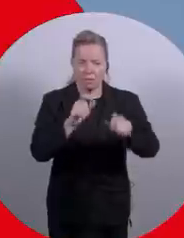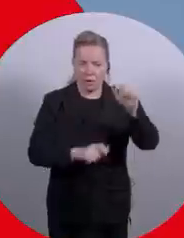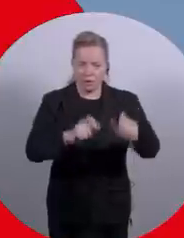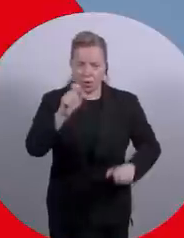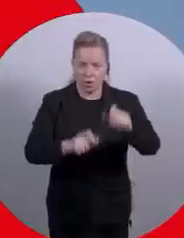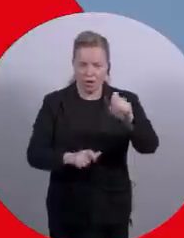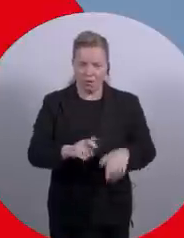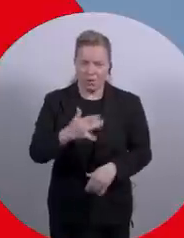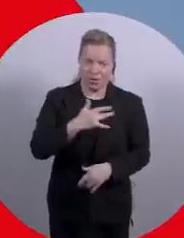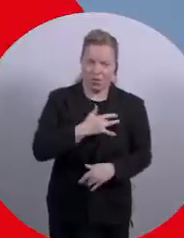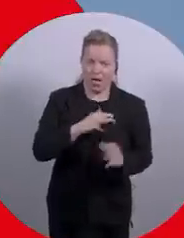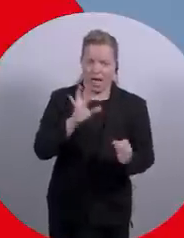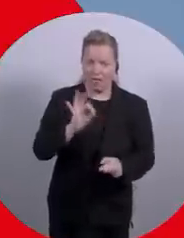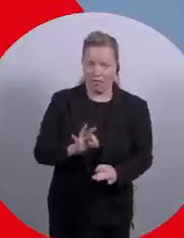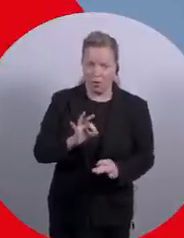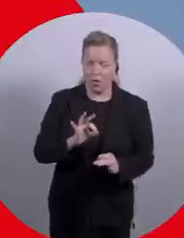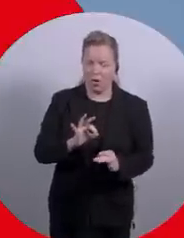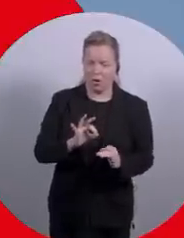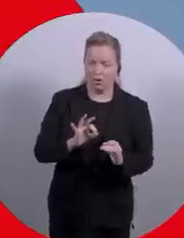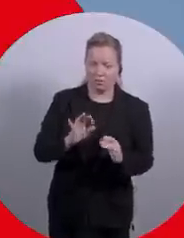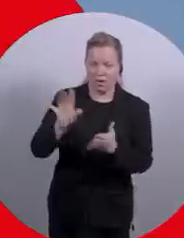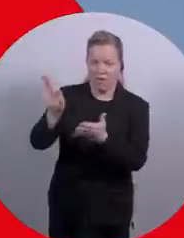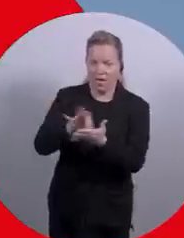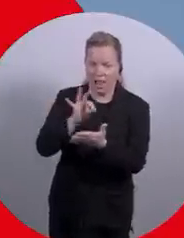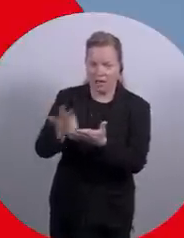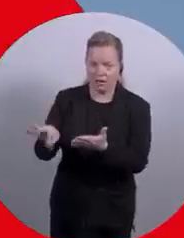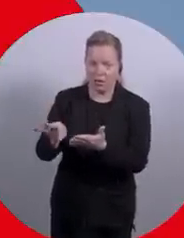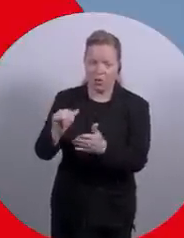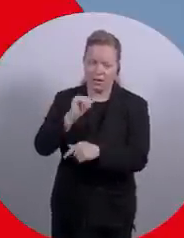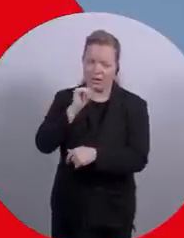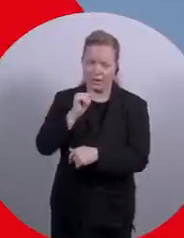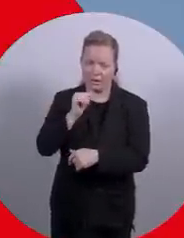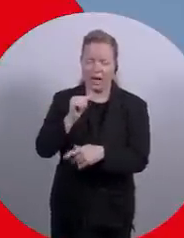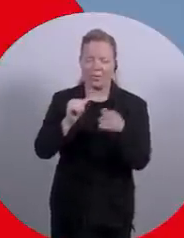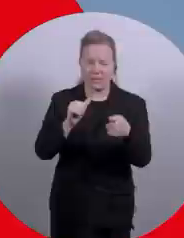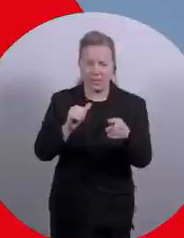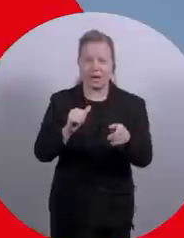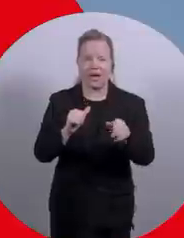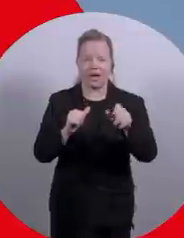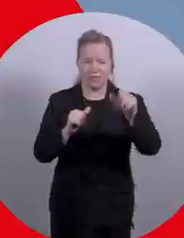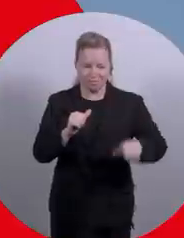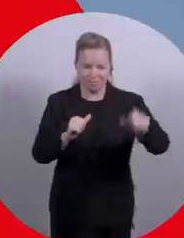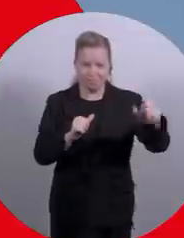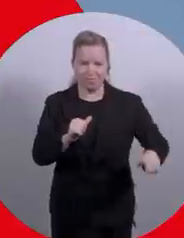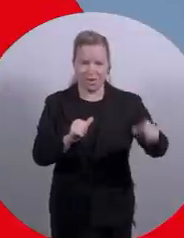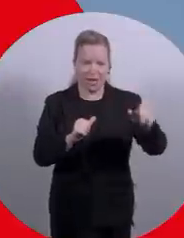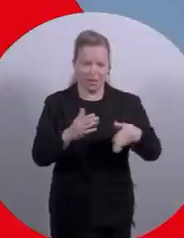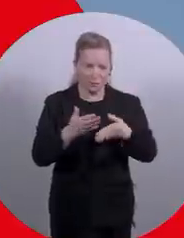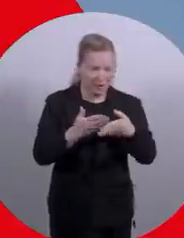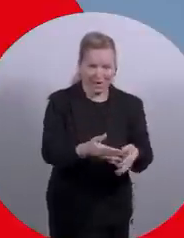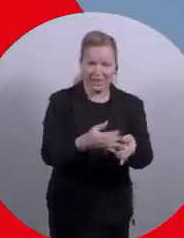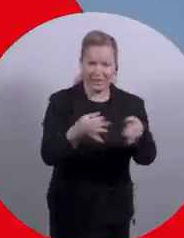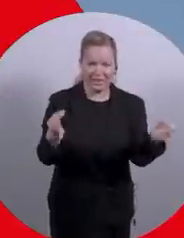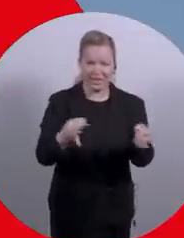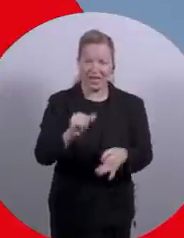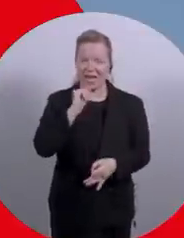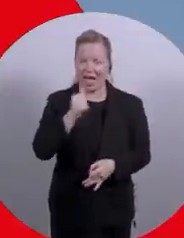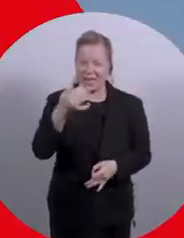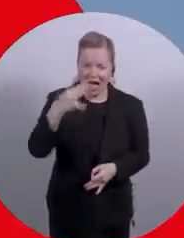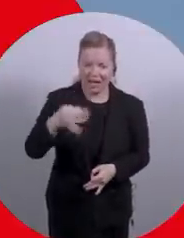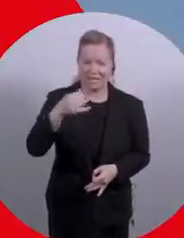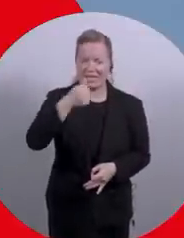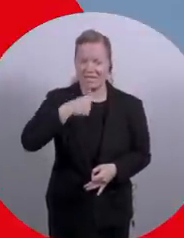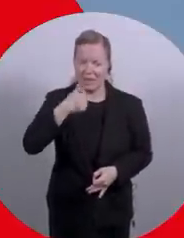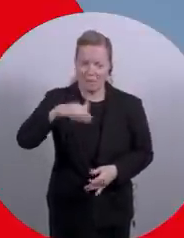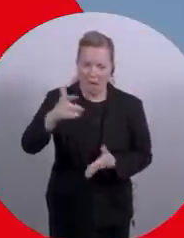Arsch im FPÖ geführt haben oder nicht WählerInnen das ist für ihn und für sie nichts bringt kein einzigen Cent mehr